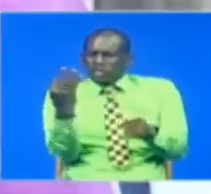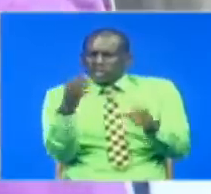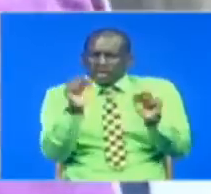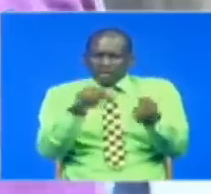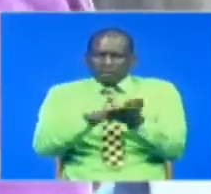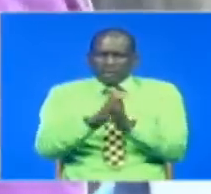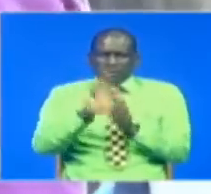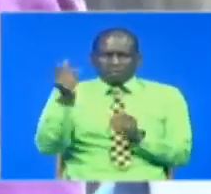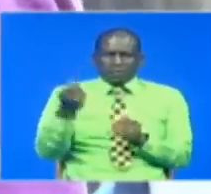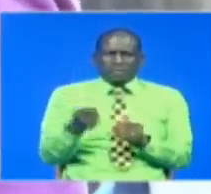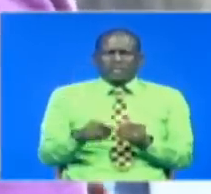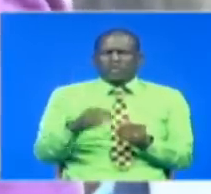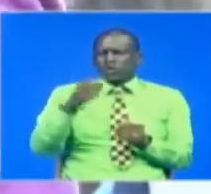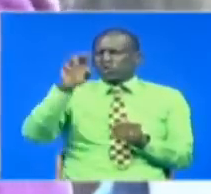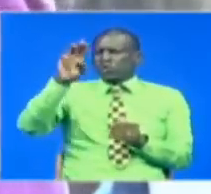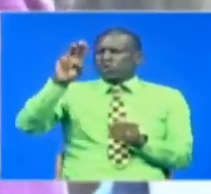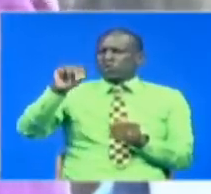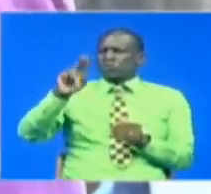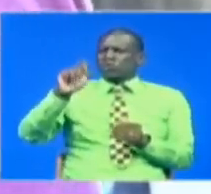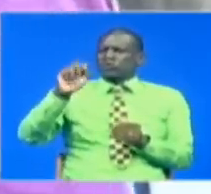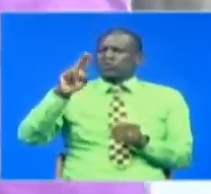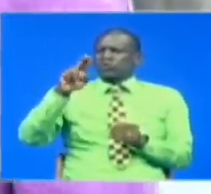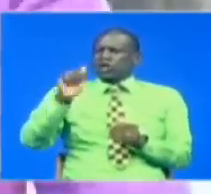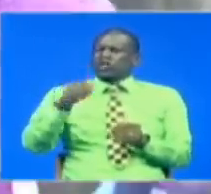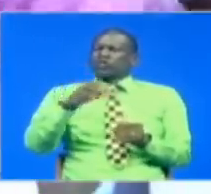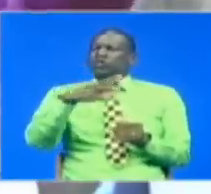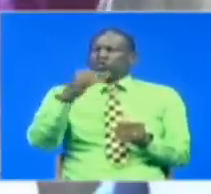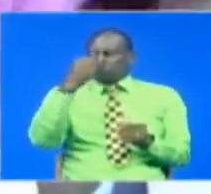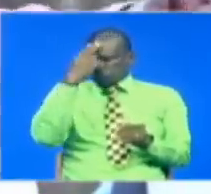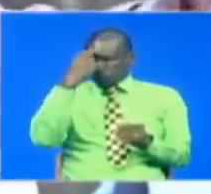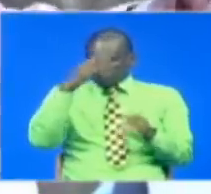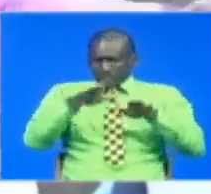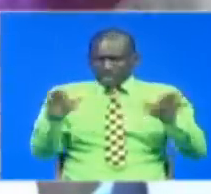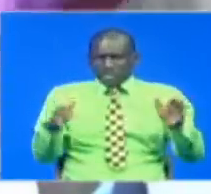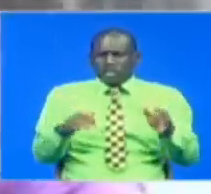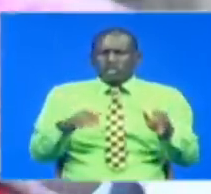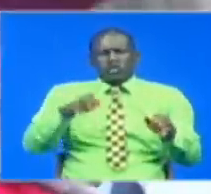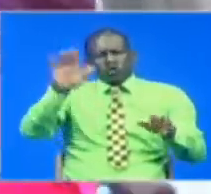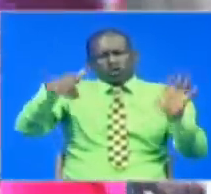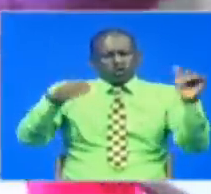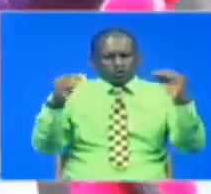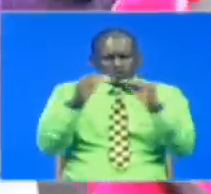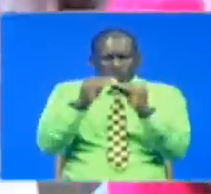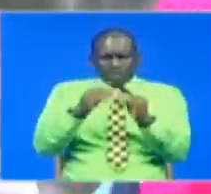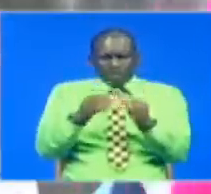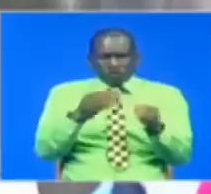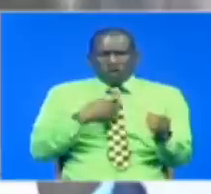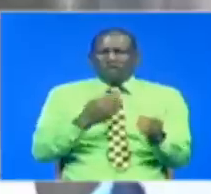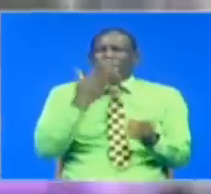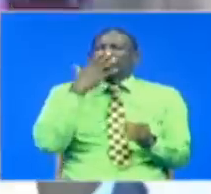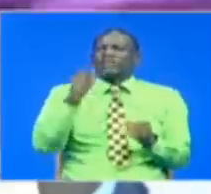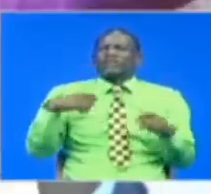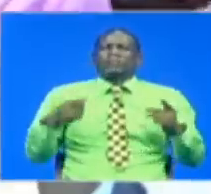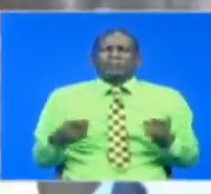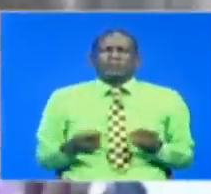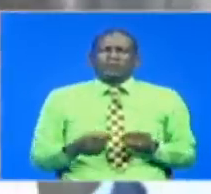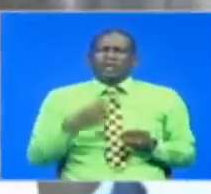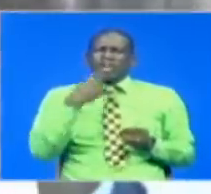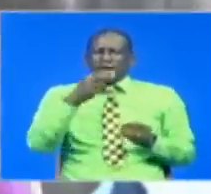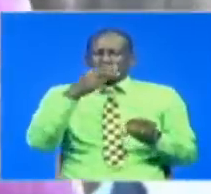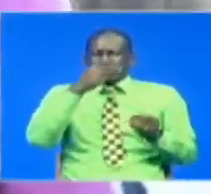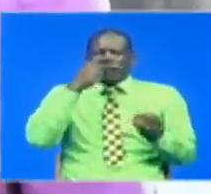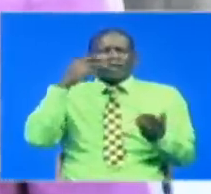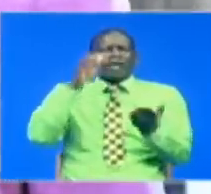Mutua ende Masai land, hapa Masai. Aite mkutano, ije watu 500. Tambia Kalonzo tuachie